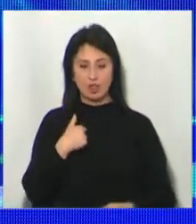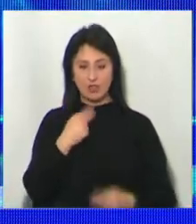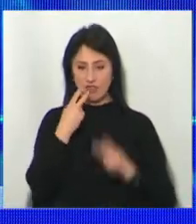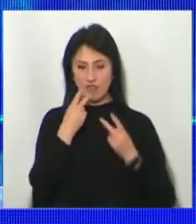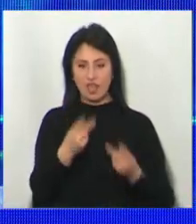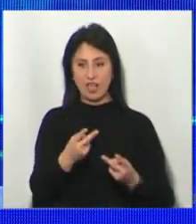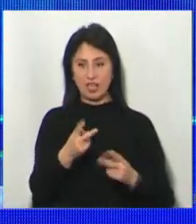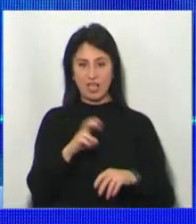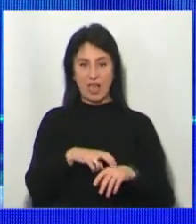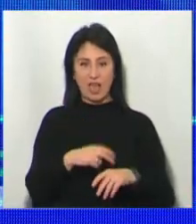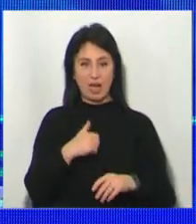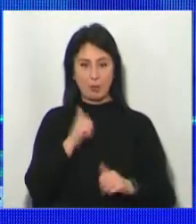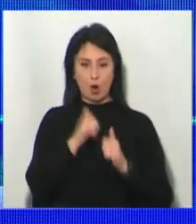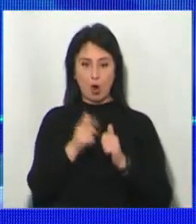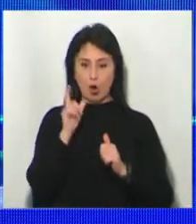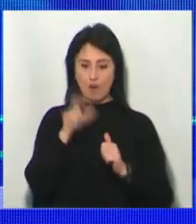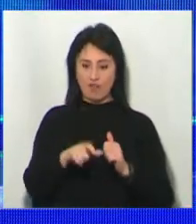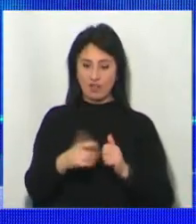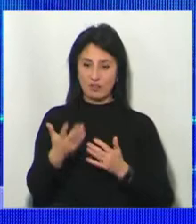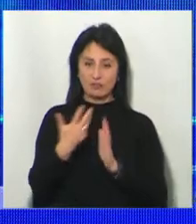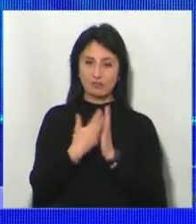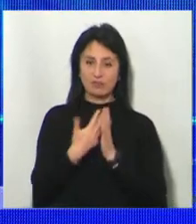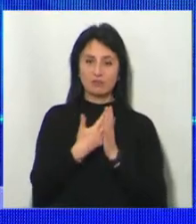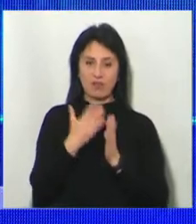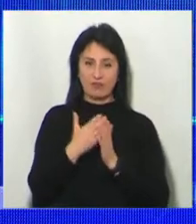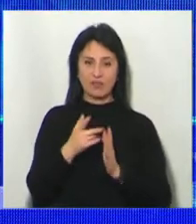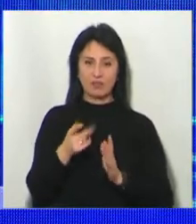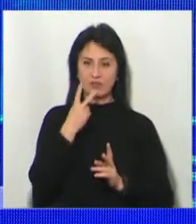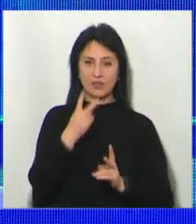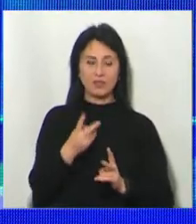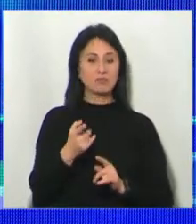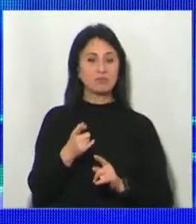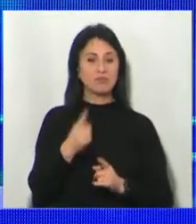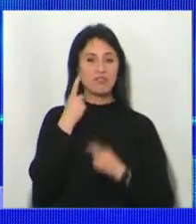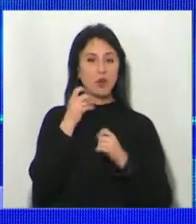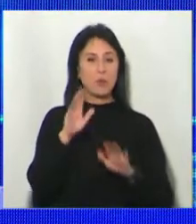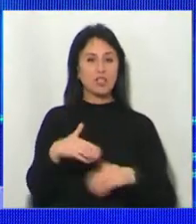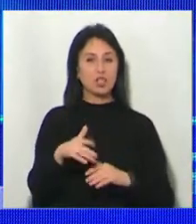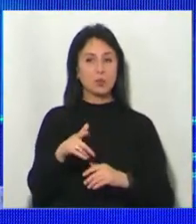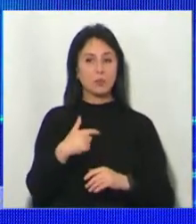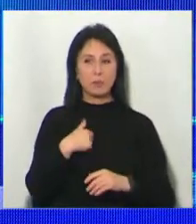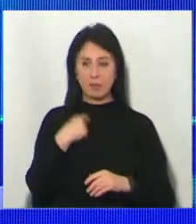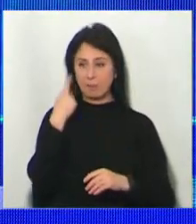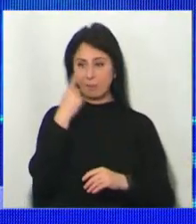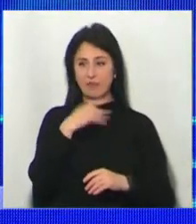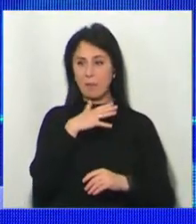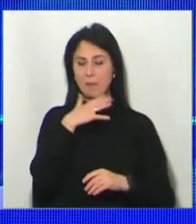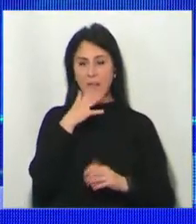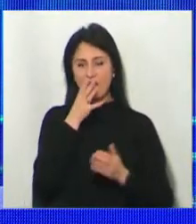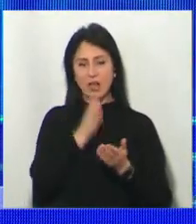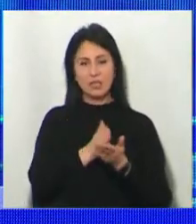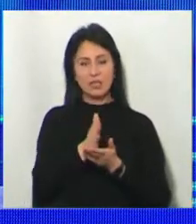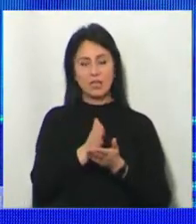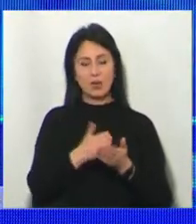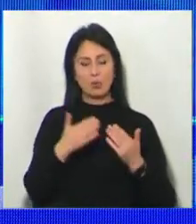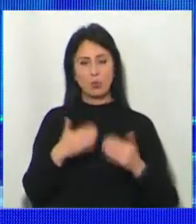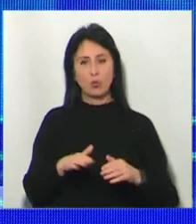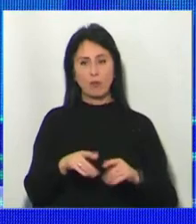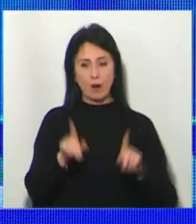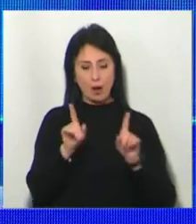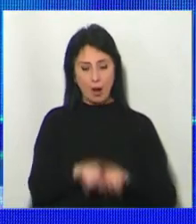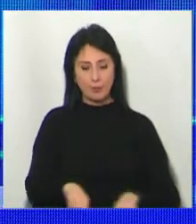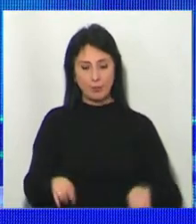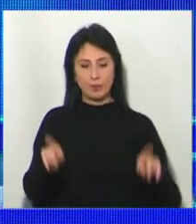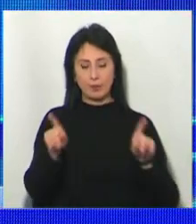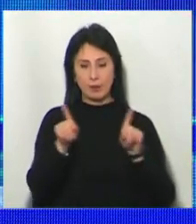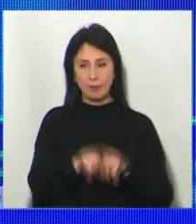ჩვენ ვხედავთ ექიმები ჩვენს ყოველდღიურ პრაქტიკაში. Ცხადია. Მე პირადად ძალიან მრავალი წელია უკვე